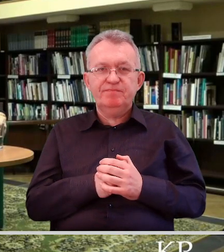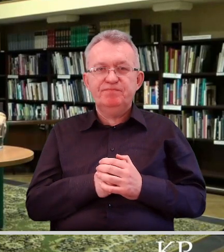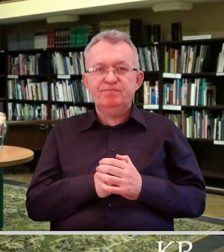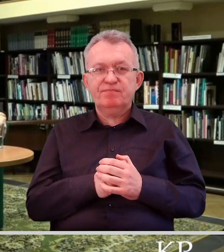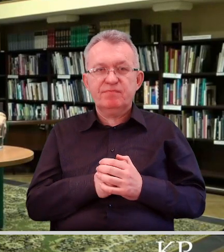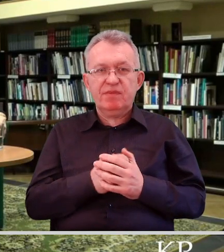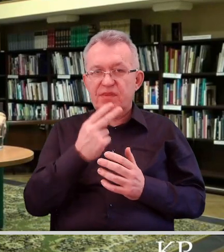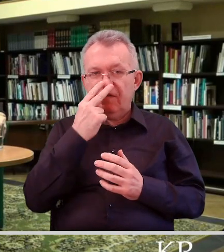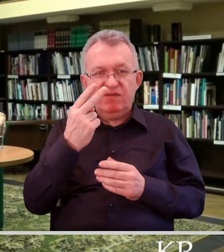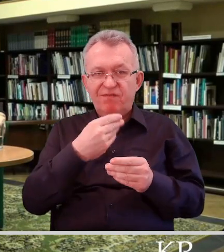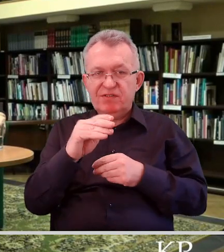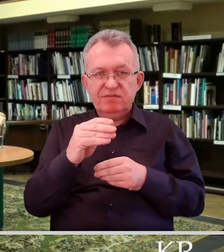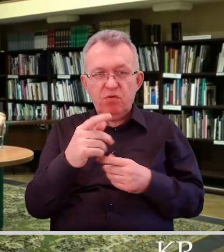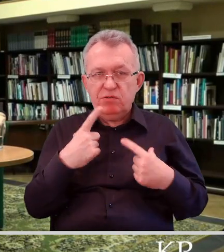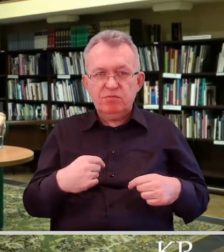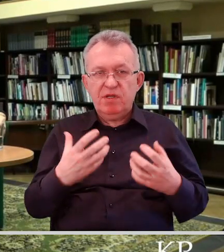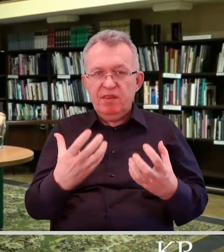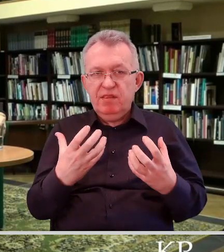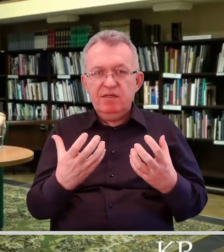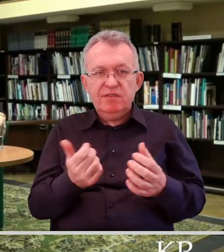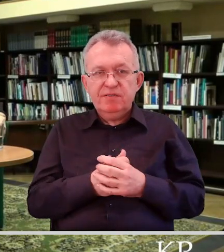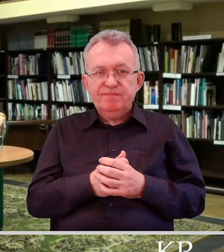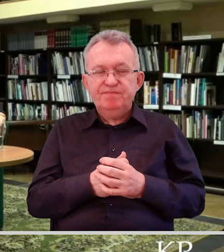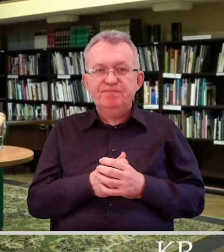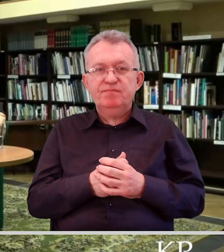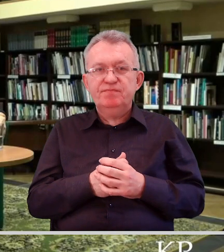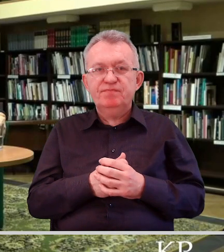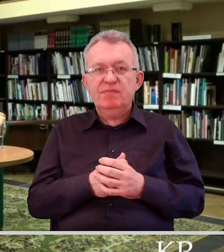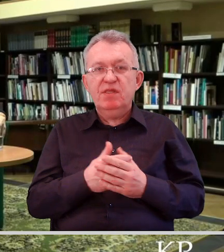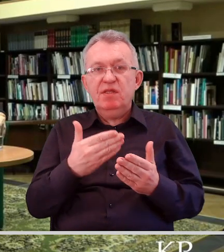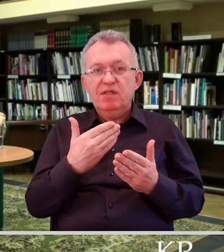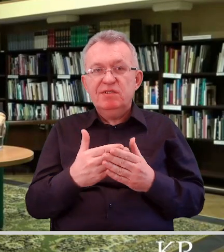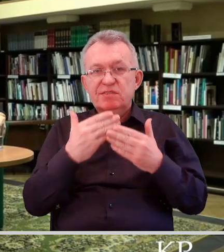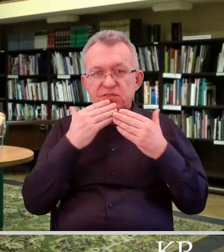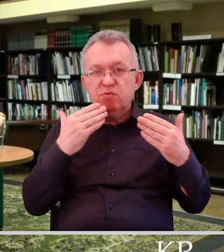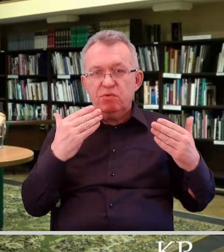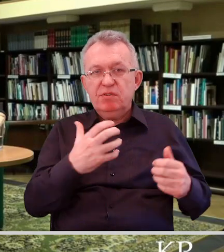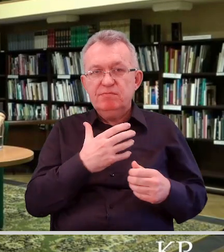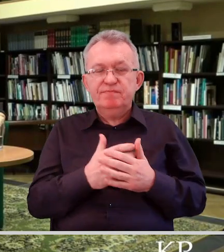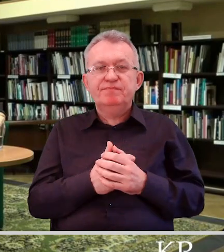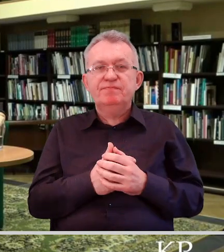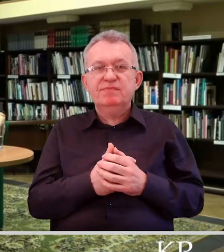Nie widzę więcej rąk uniesionych. Wobec tego bardzo dziękuję